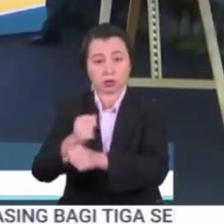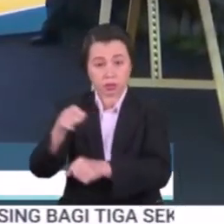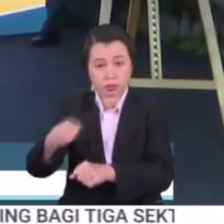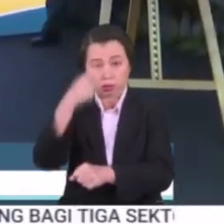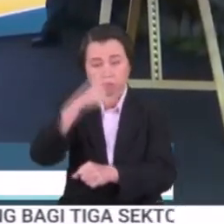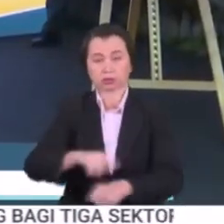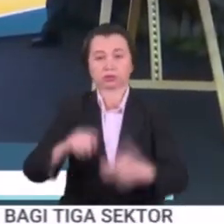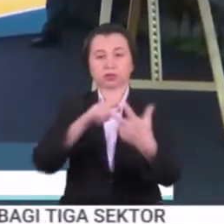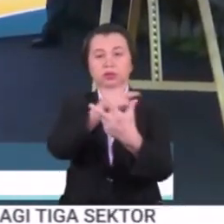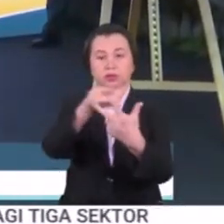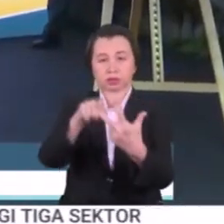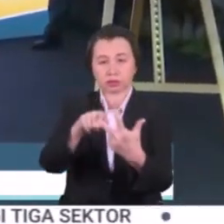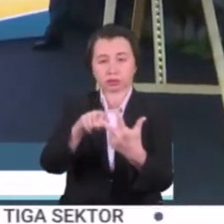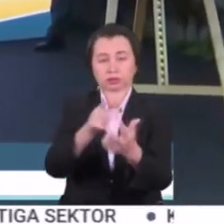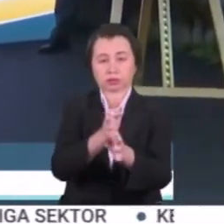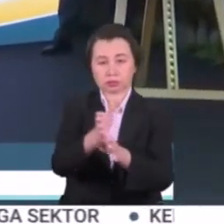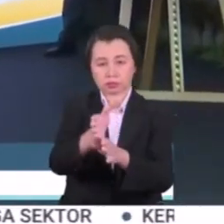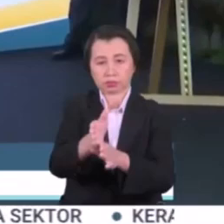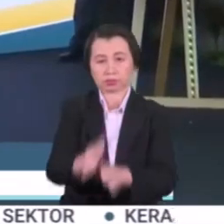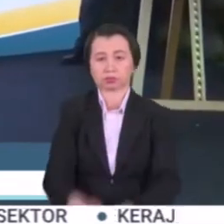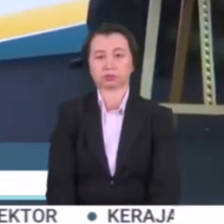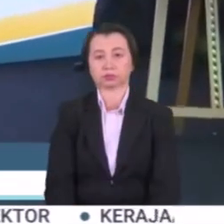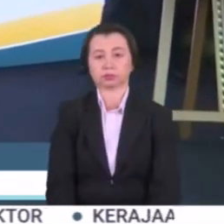bagi tiga sektor berkenaan.